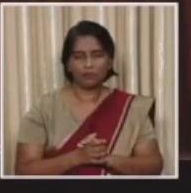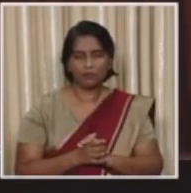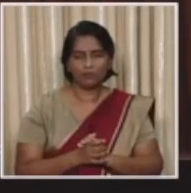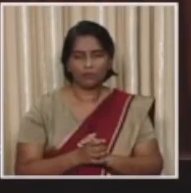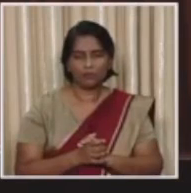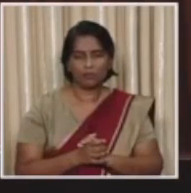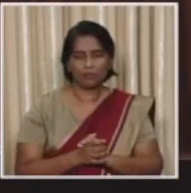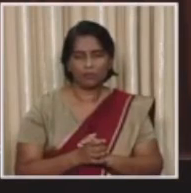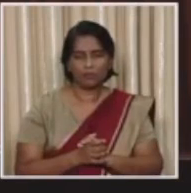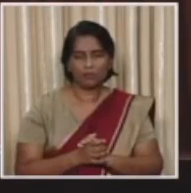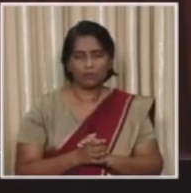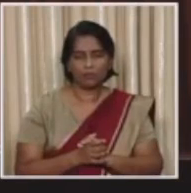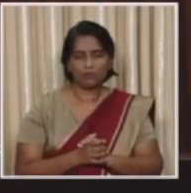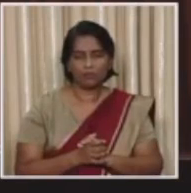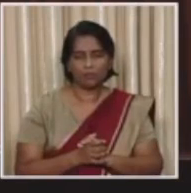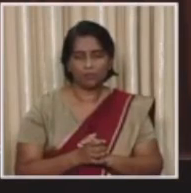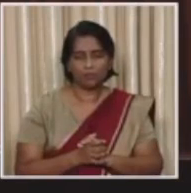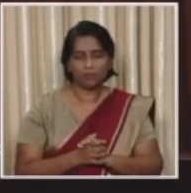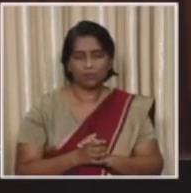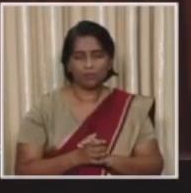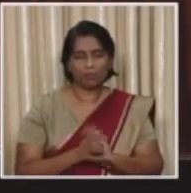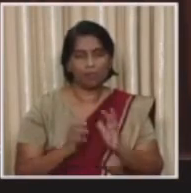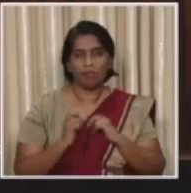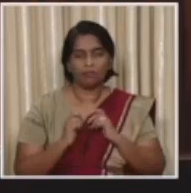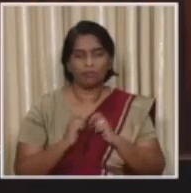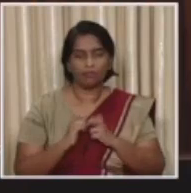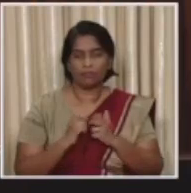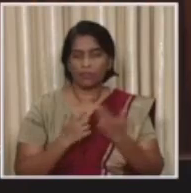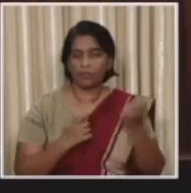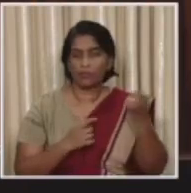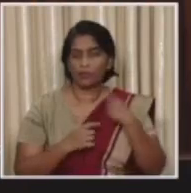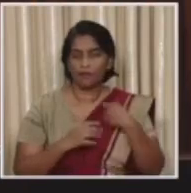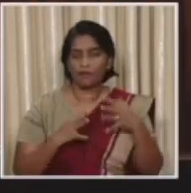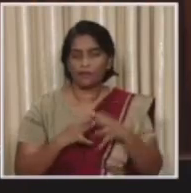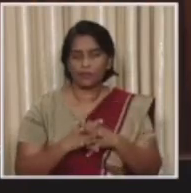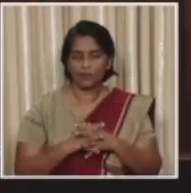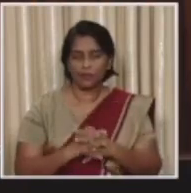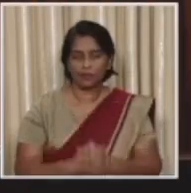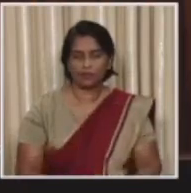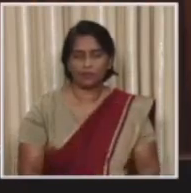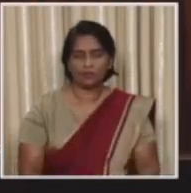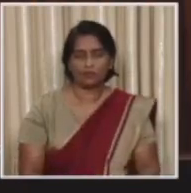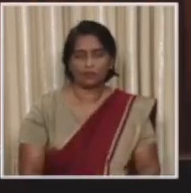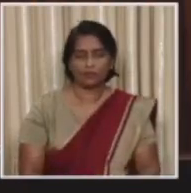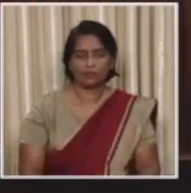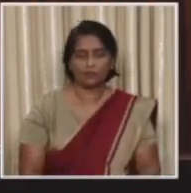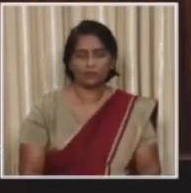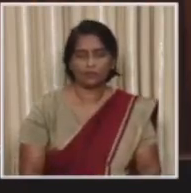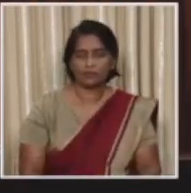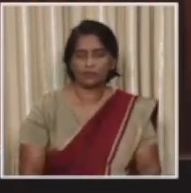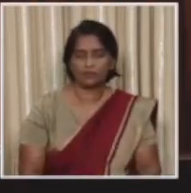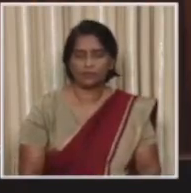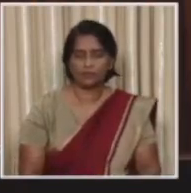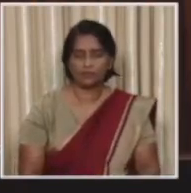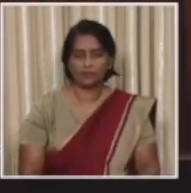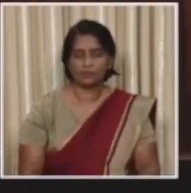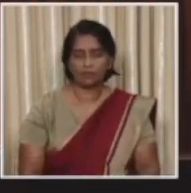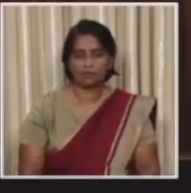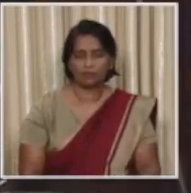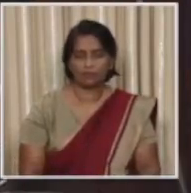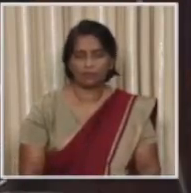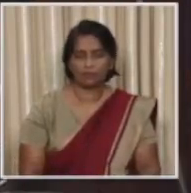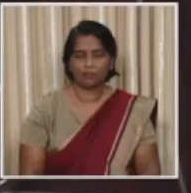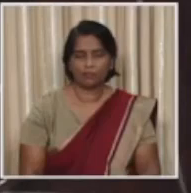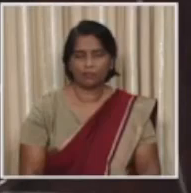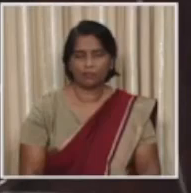එහෙම මොකල්ල නැහැ. නෑ, අපිට ගැටලොක් වෙන්නේ මන්ත්‍රීතුමා මේ මේක විශාල ප්‍රශ්නයක්. ඇත්තට දැන් ඔබතුමා මට කාලය ලබා දුන්නේ දැන් මේ මීට කලින්මුත් මේ කාර්යය සිද්ධ වුණා. දැන්